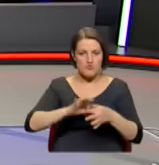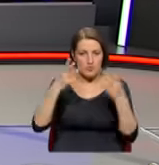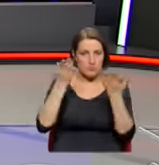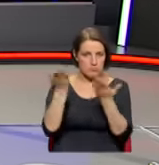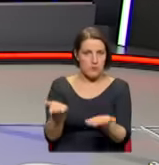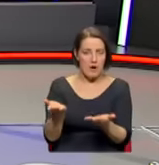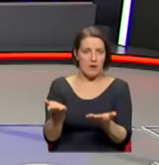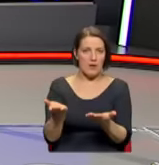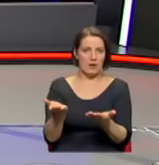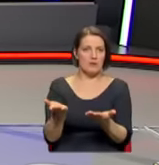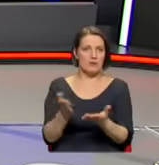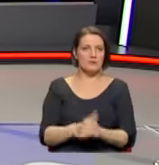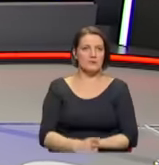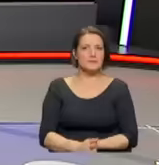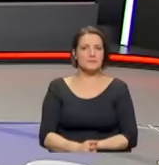çözüm?